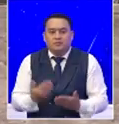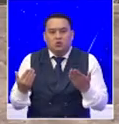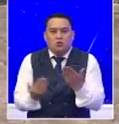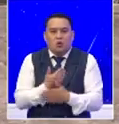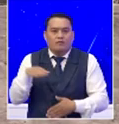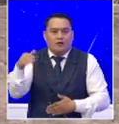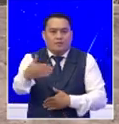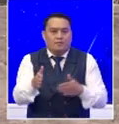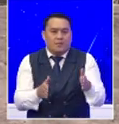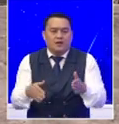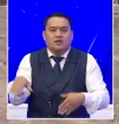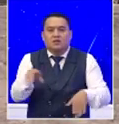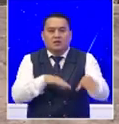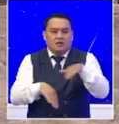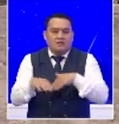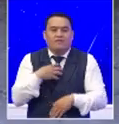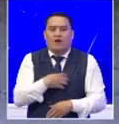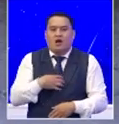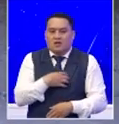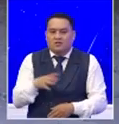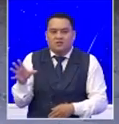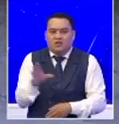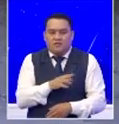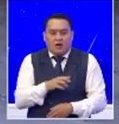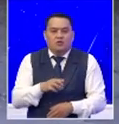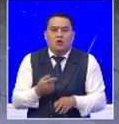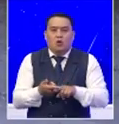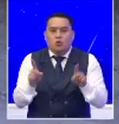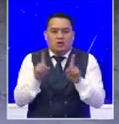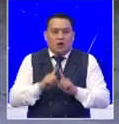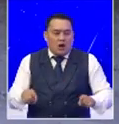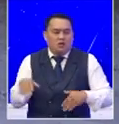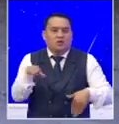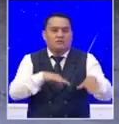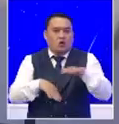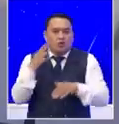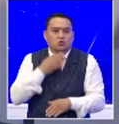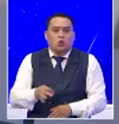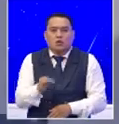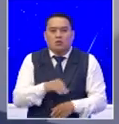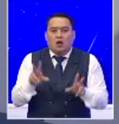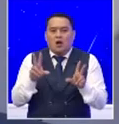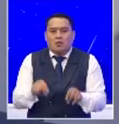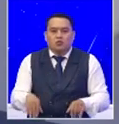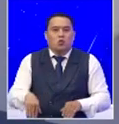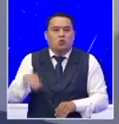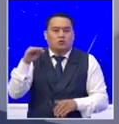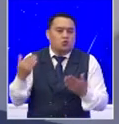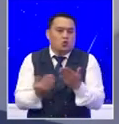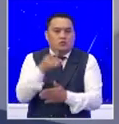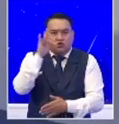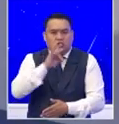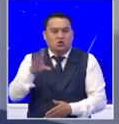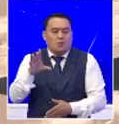крытый бассейн – поистине стратегически важный объект для всей страны. Появление такого грандиозного сооружения в Алматинской области обещает взрастить новых чемпионов,